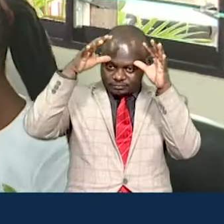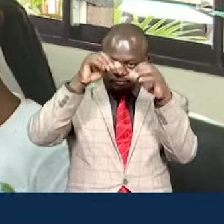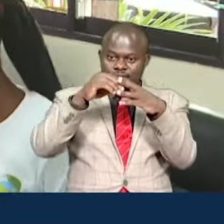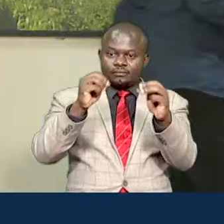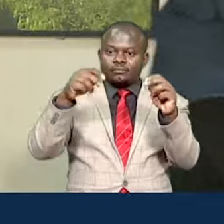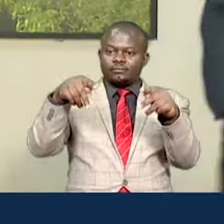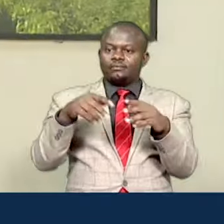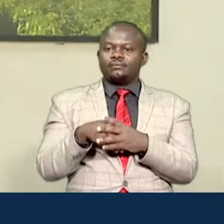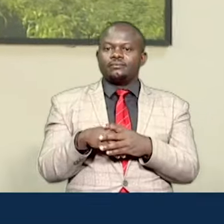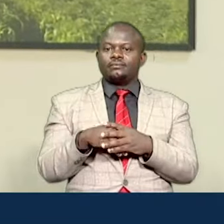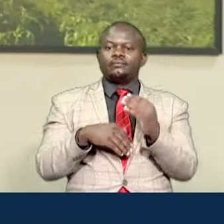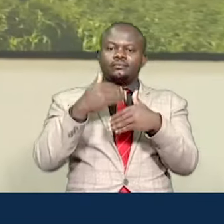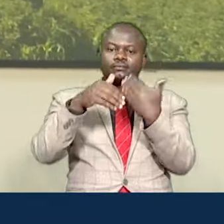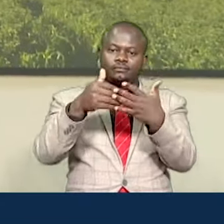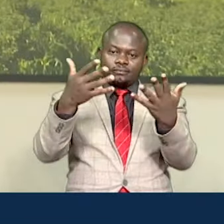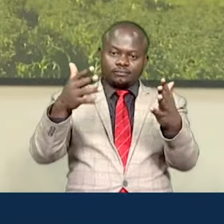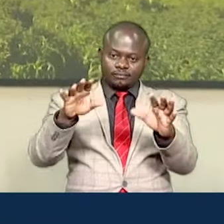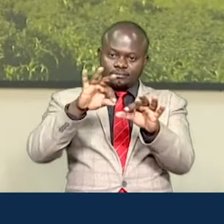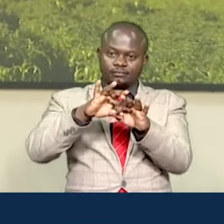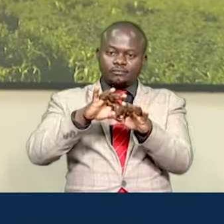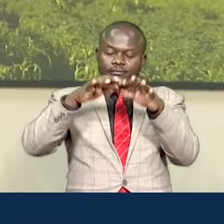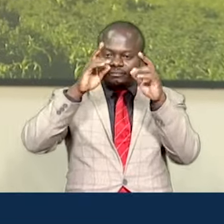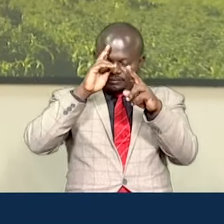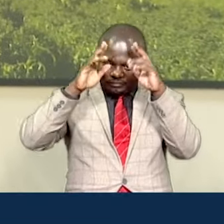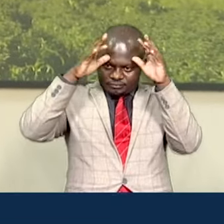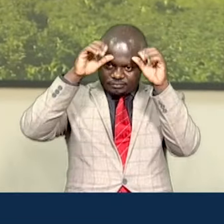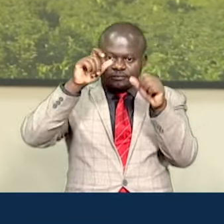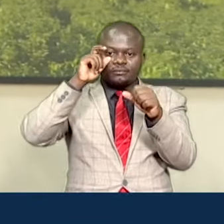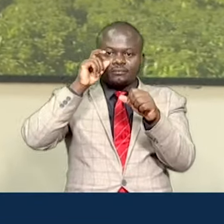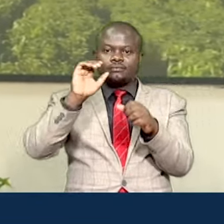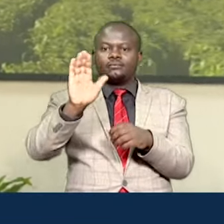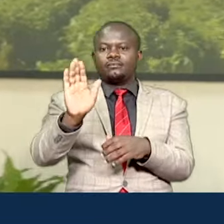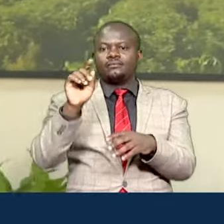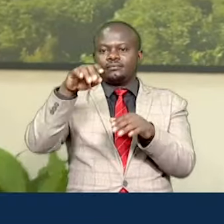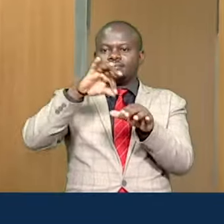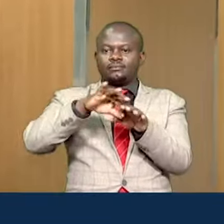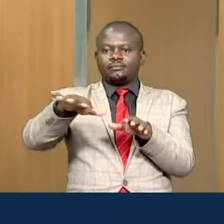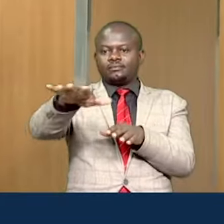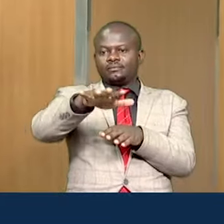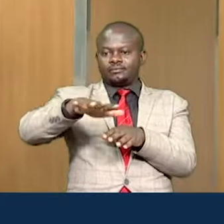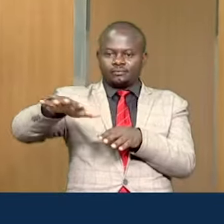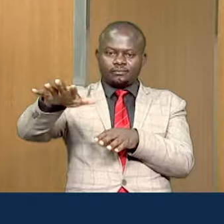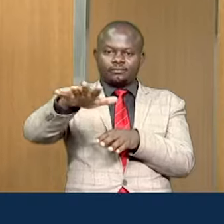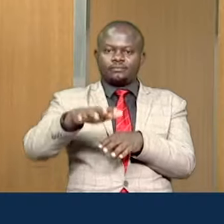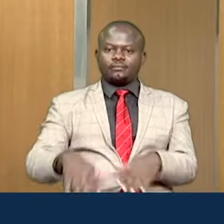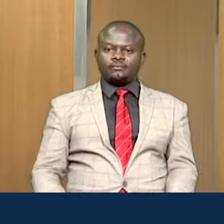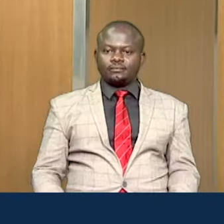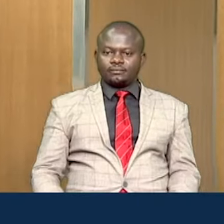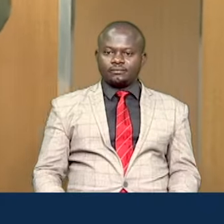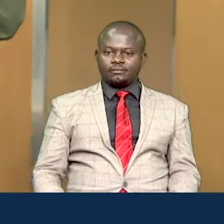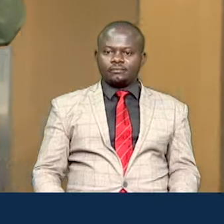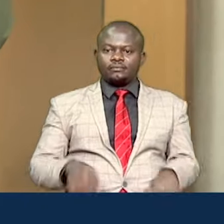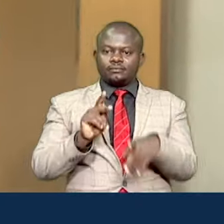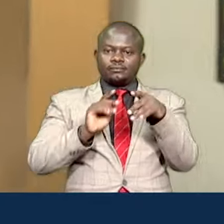n'abadepite. Bamaze gutora, nyakubahwa Paul Kagame yasezeye ku bari baje gutorera kuri iyo site ya Kagugu.